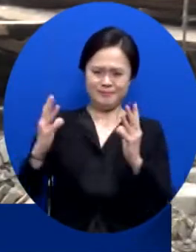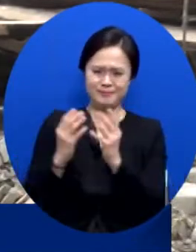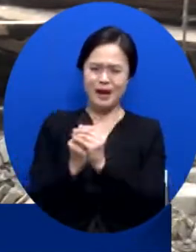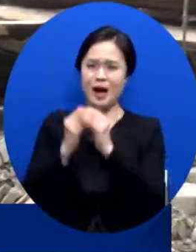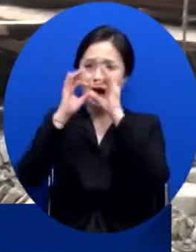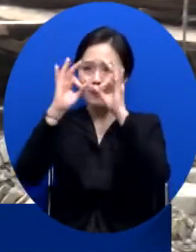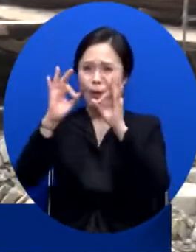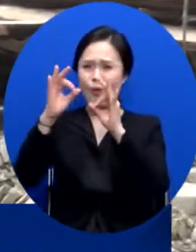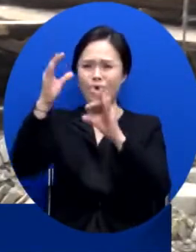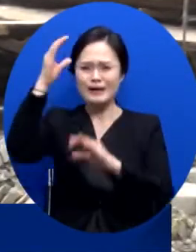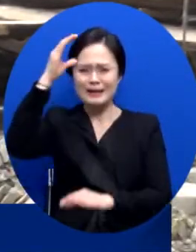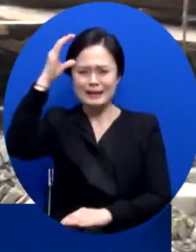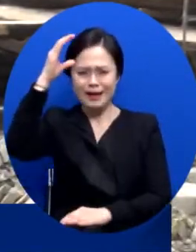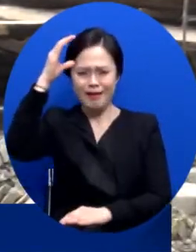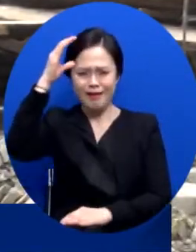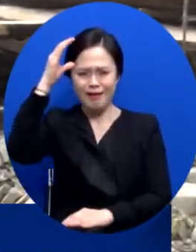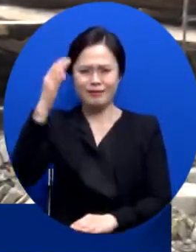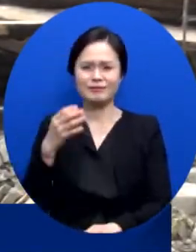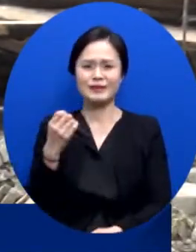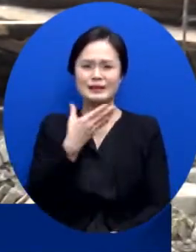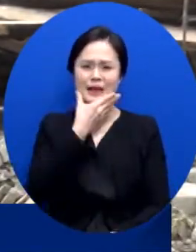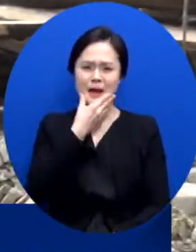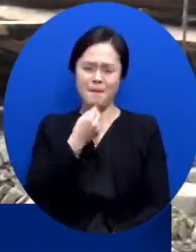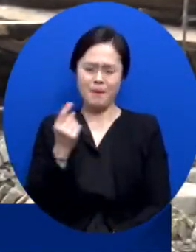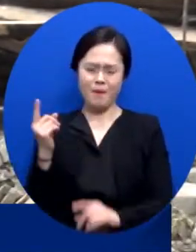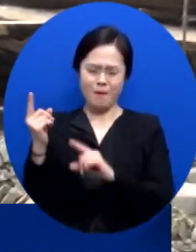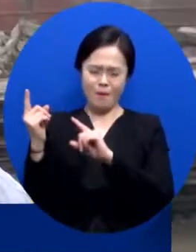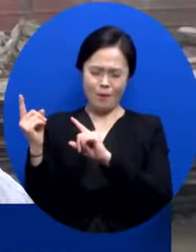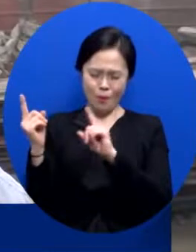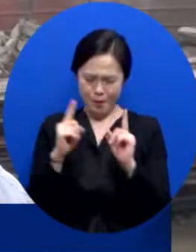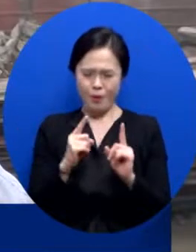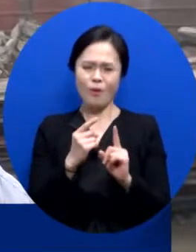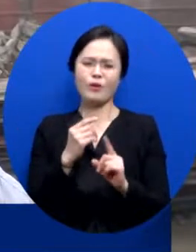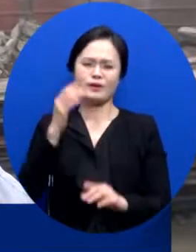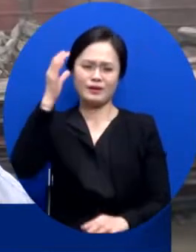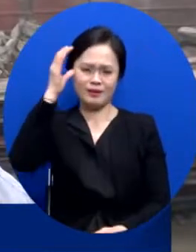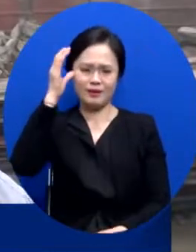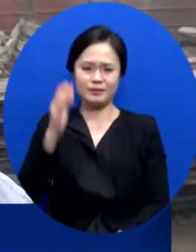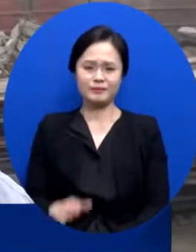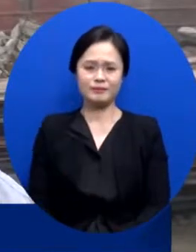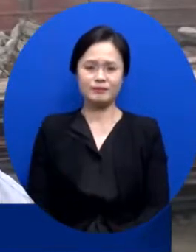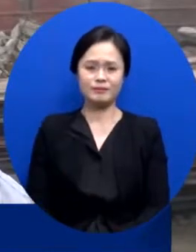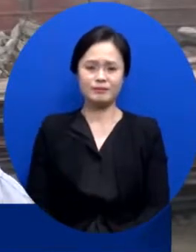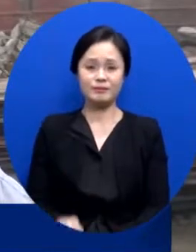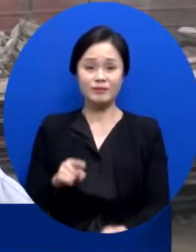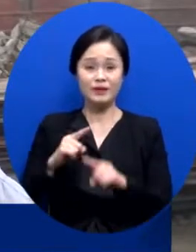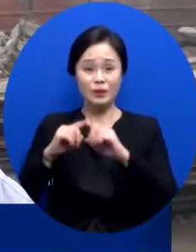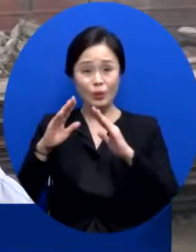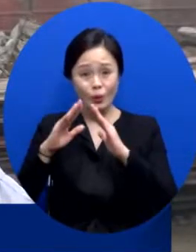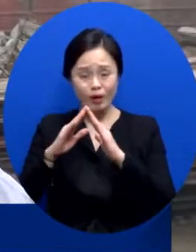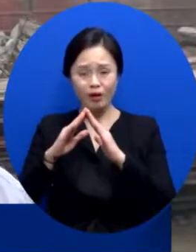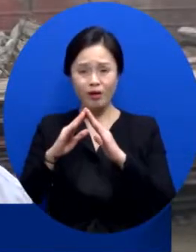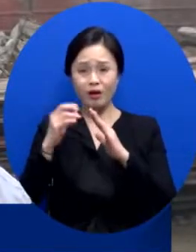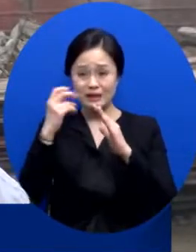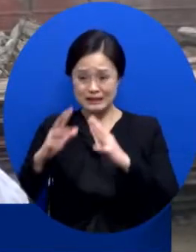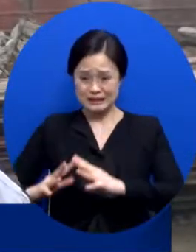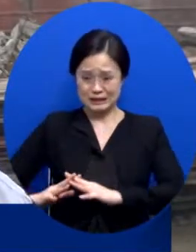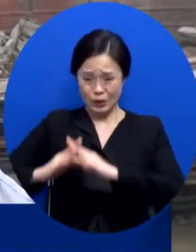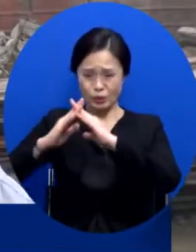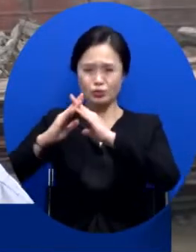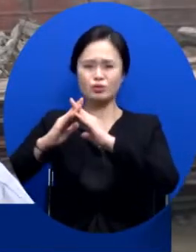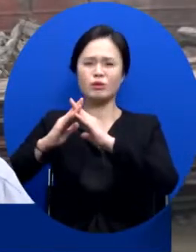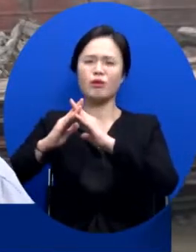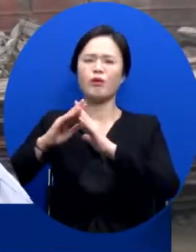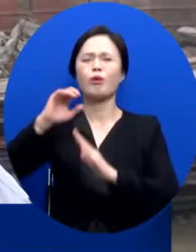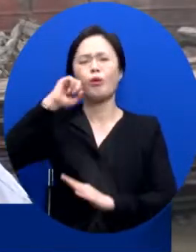n2 소대 탑을 은 포용을 법 잉크 미화 피하게 교회를 건축에 나가는 준비한다고 하는 것은 생각할